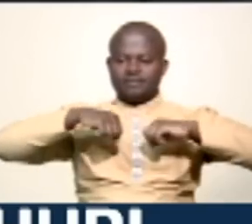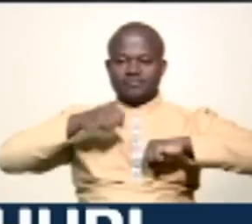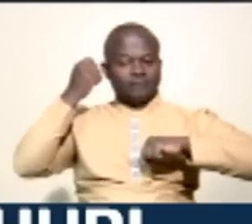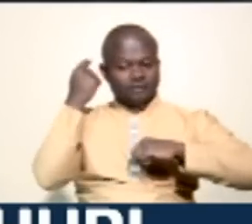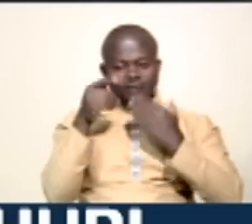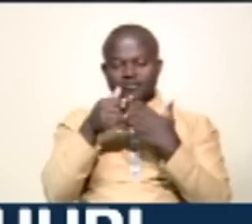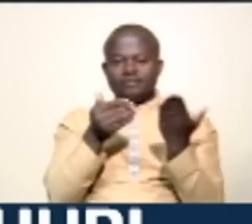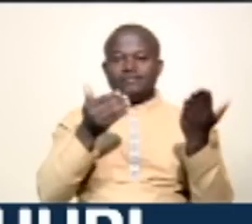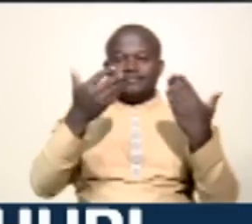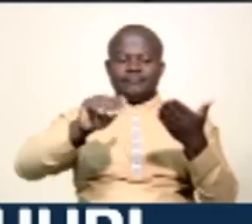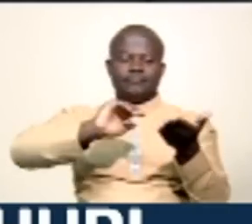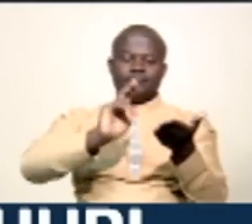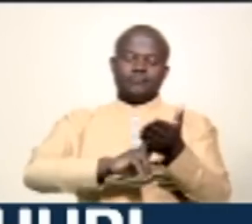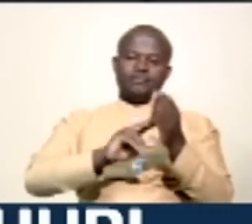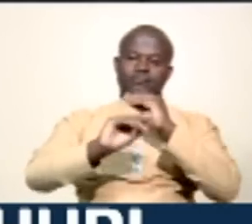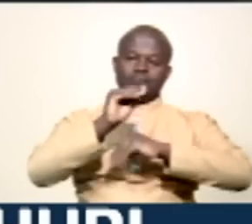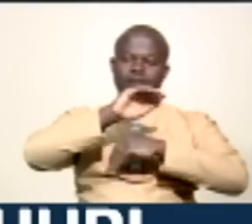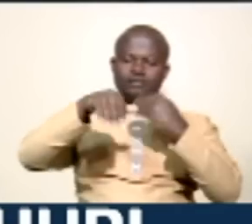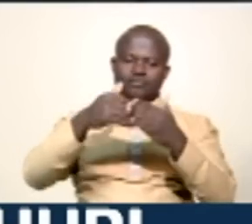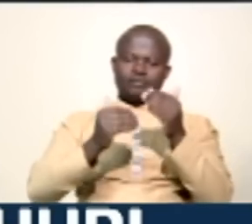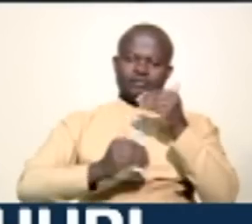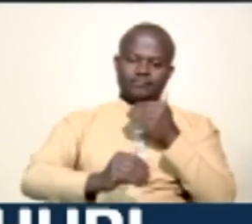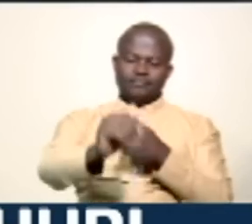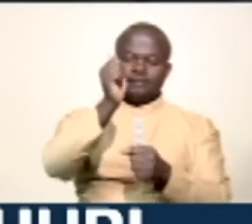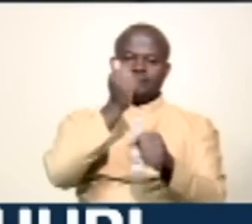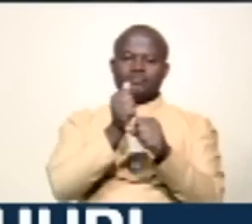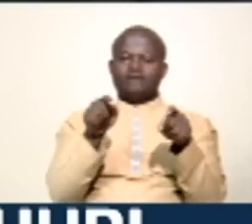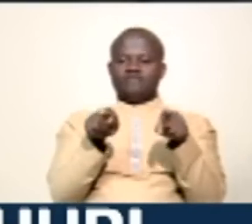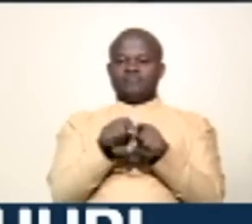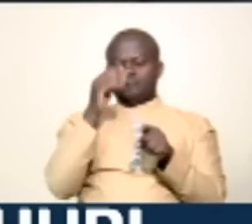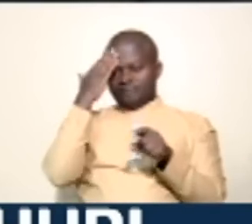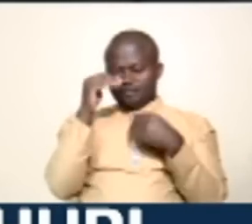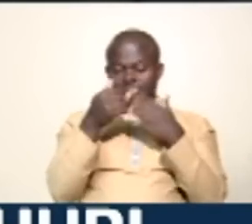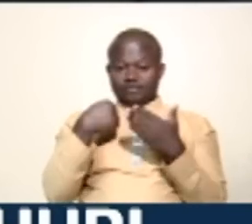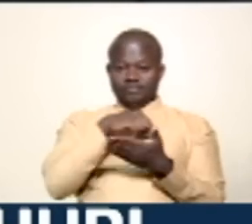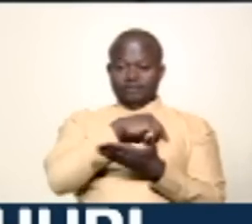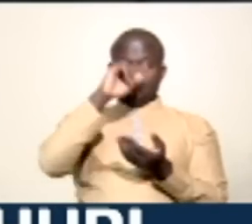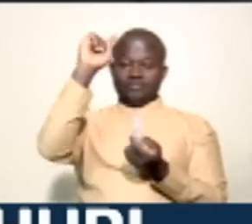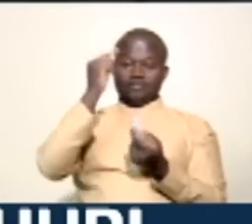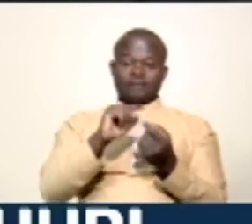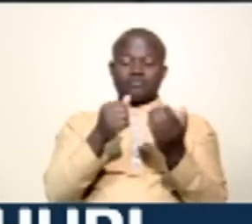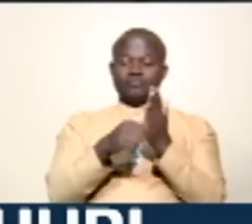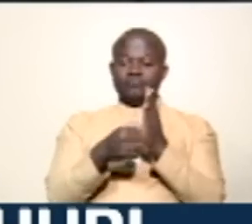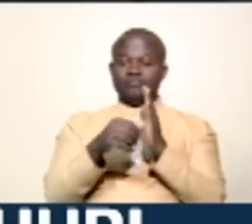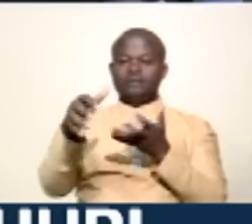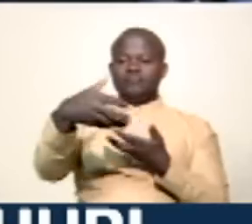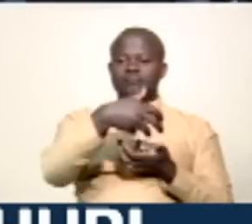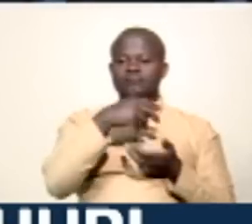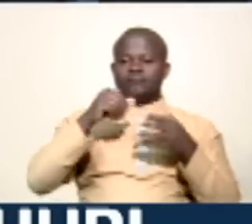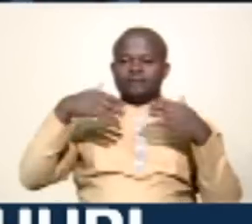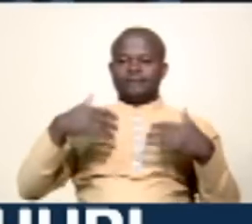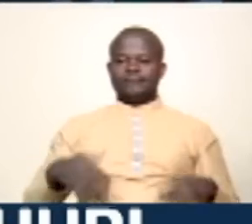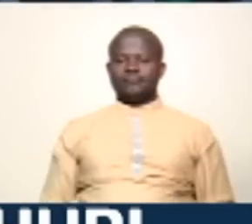ibyo twamaze kubyemeranywa amasoko yose azakurikiraho niko bizakorwa kugira ngo tunagabanye cya kibazo cyo guhaha bahenzwe